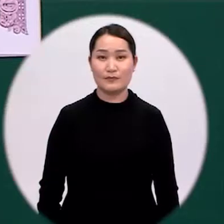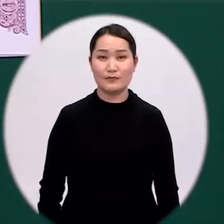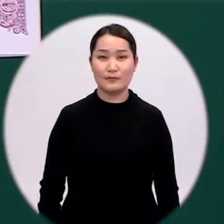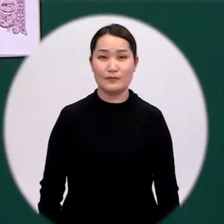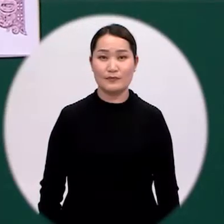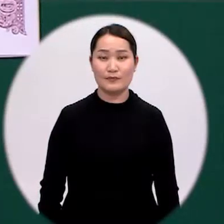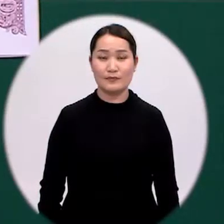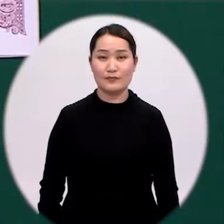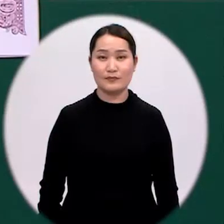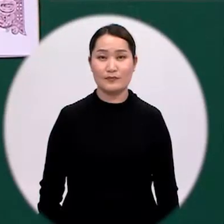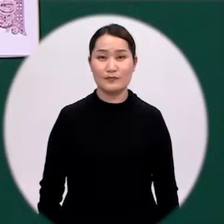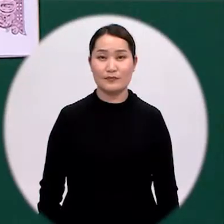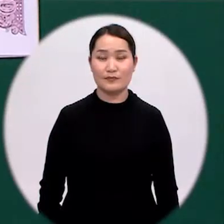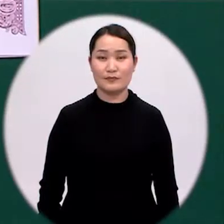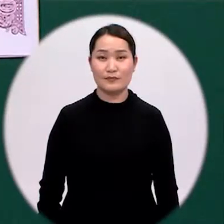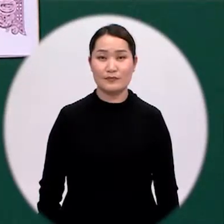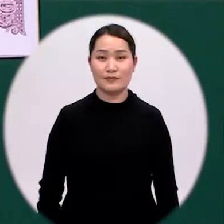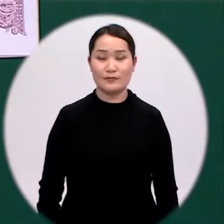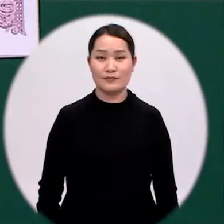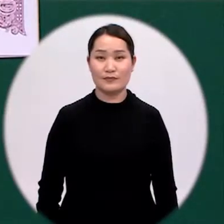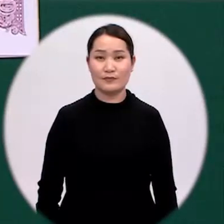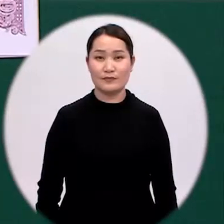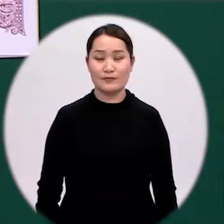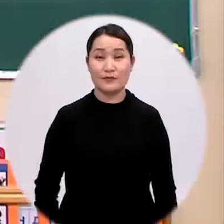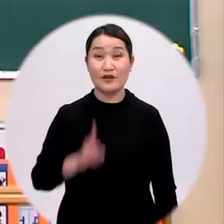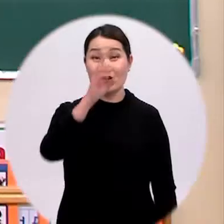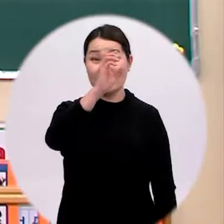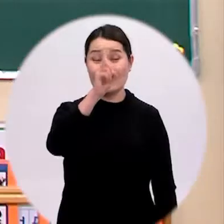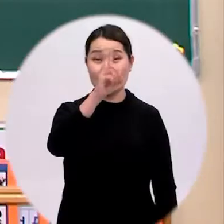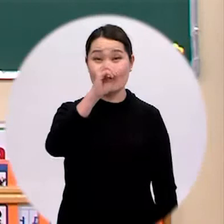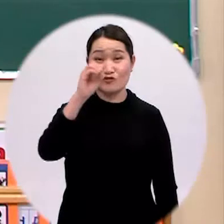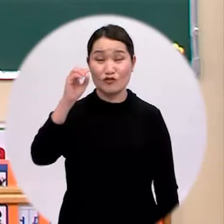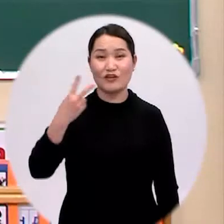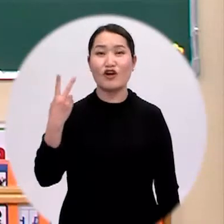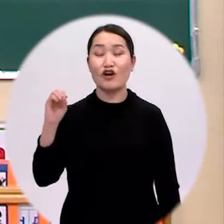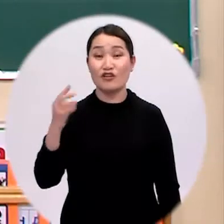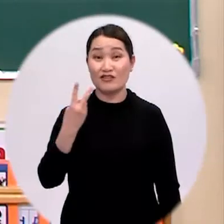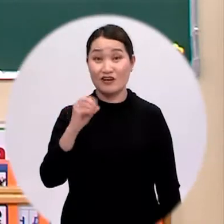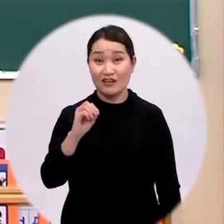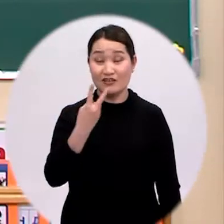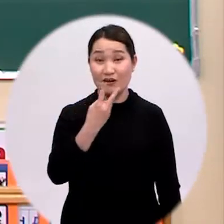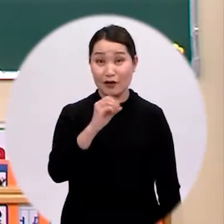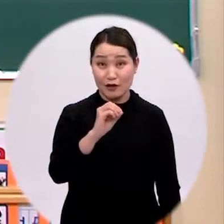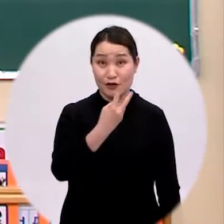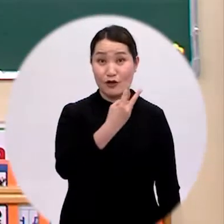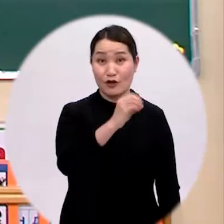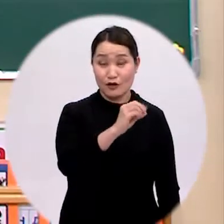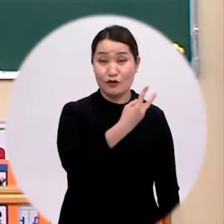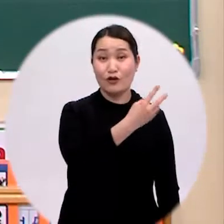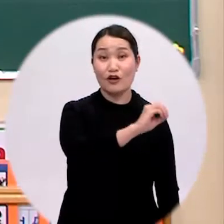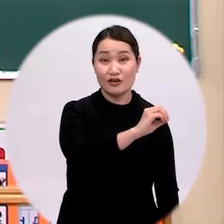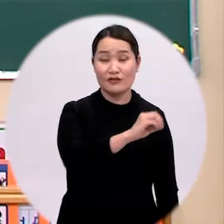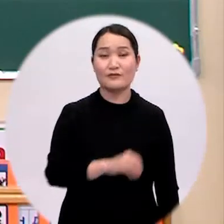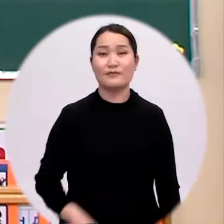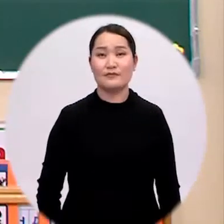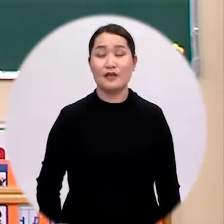5 ширхэг 20 маань 100 төгрөг боллоо. За тэгвэл 100 төгрөгийг маань 50 төгрөг дээр